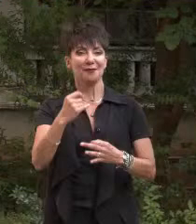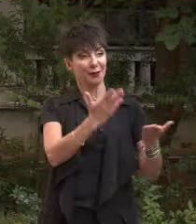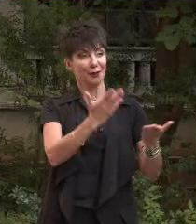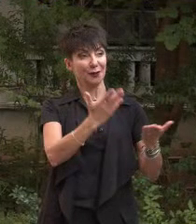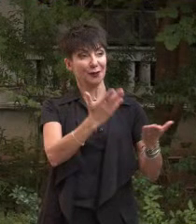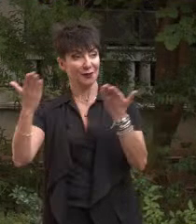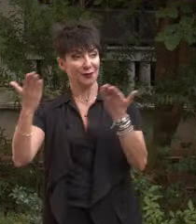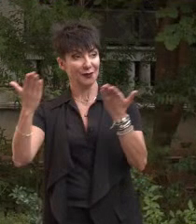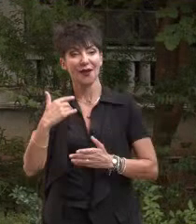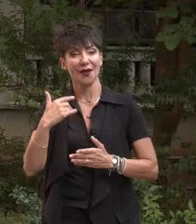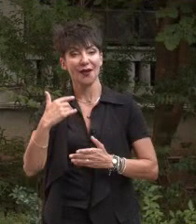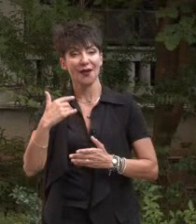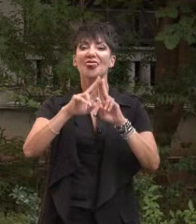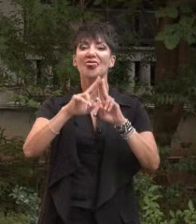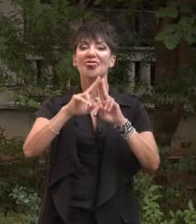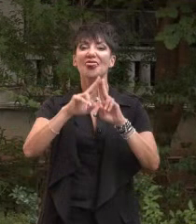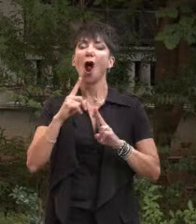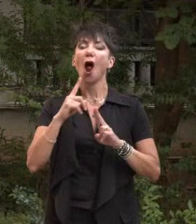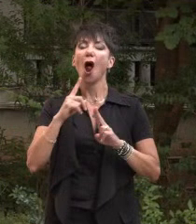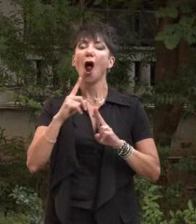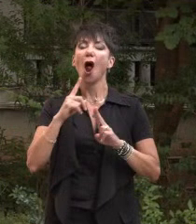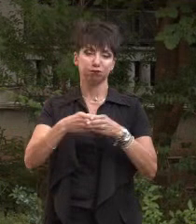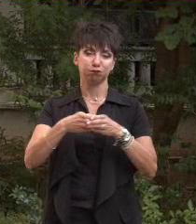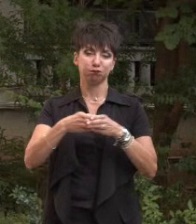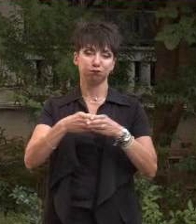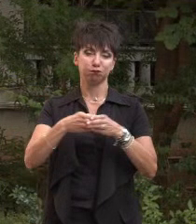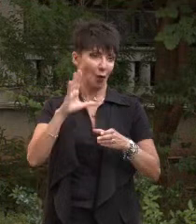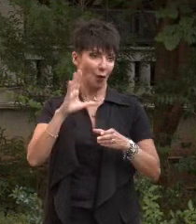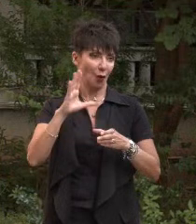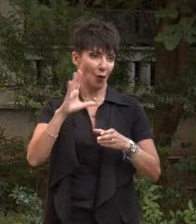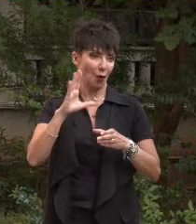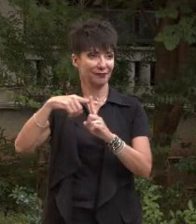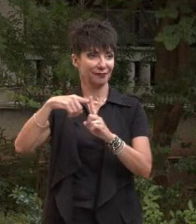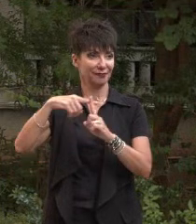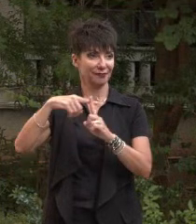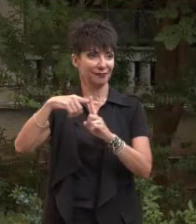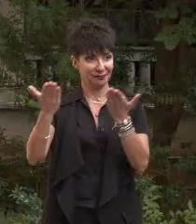επικεφαλής της αντιπροσωπείας της Διεθνούς Ομοσπονδίας Ερυθρού Σταυρού για να απευθύνει χαιρετισμό.